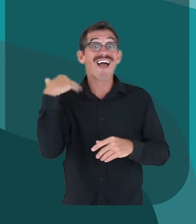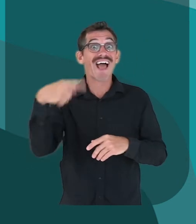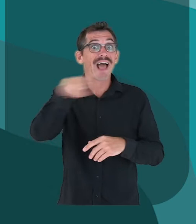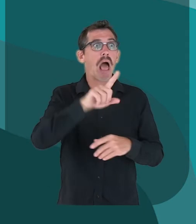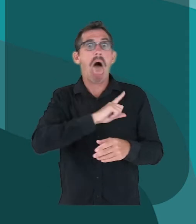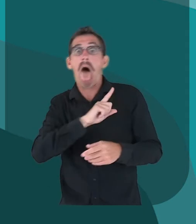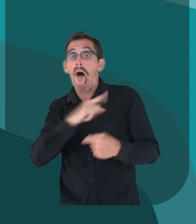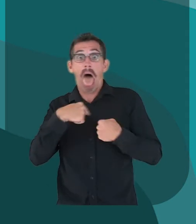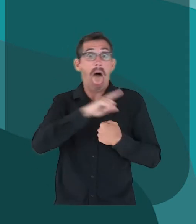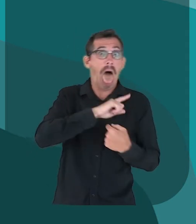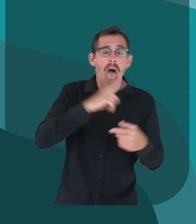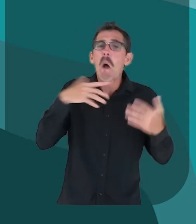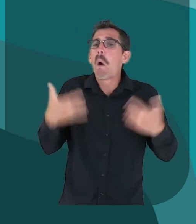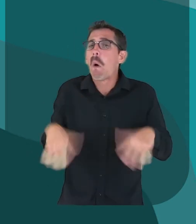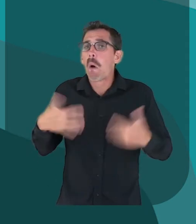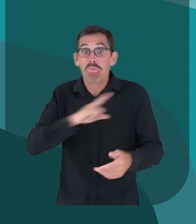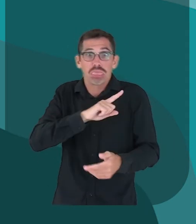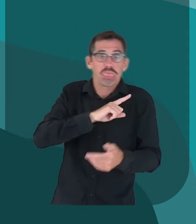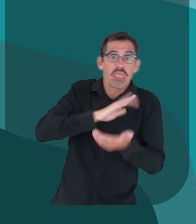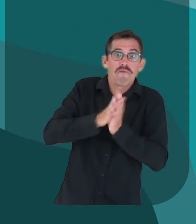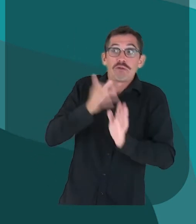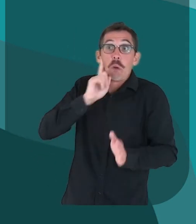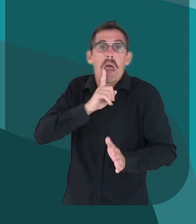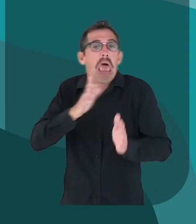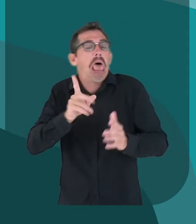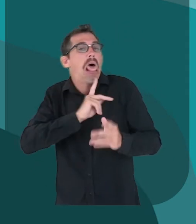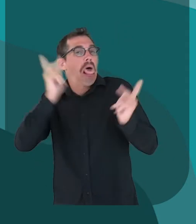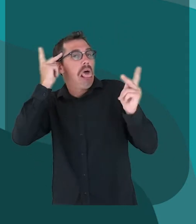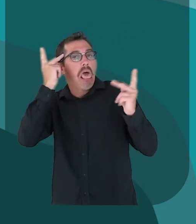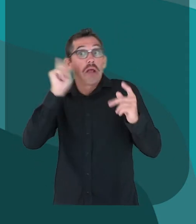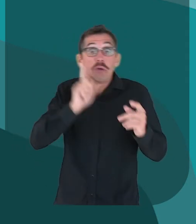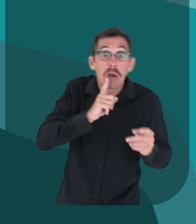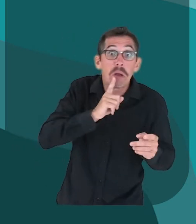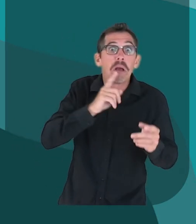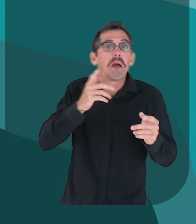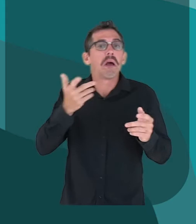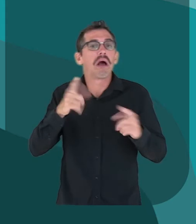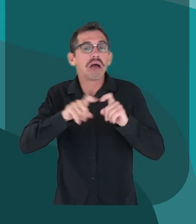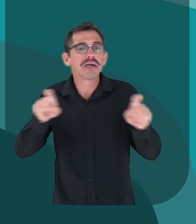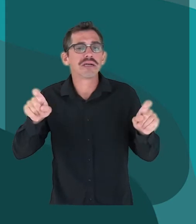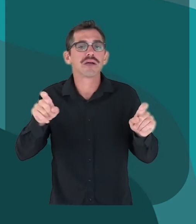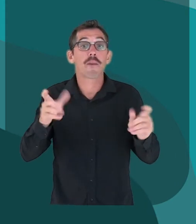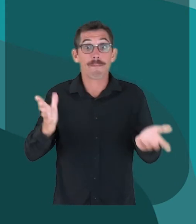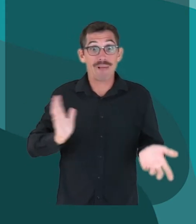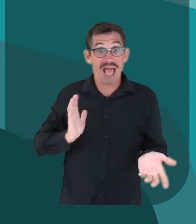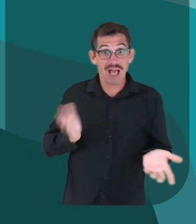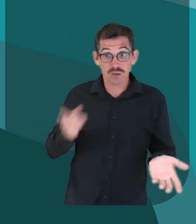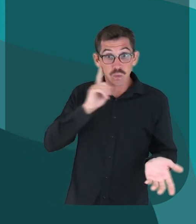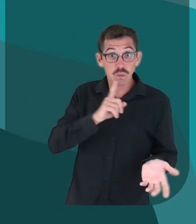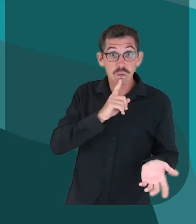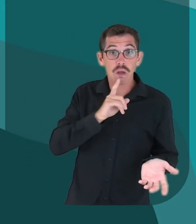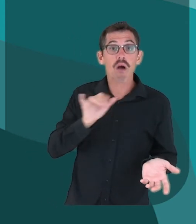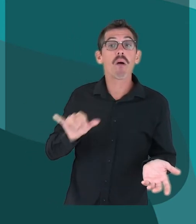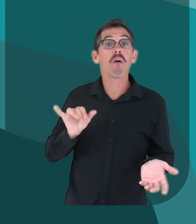beaucoup peur, j'avais très peur avant de devenir sourd de la surdité. Puis la